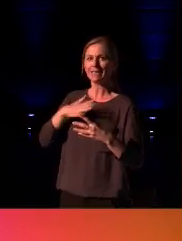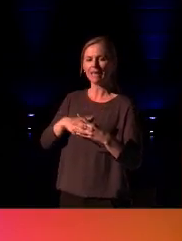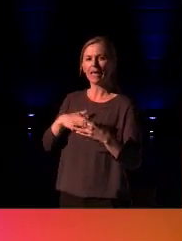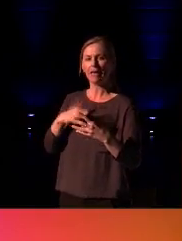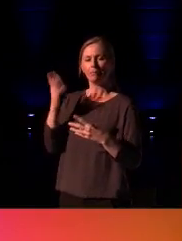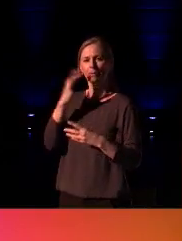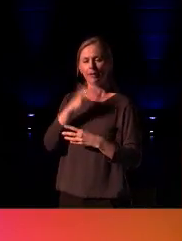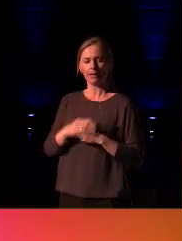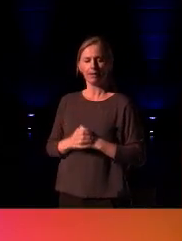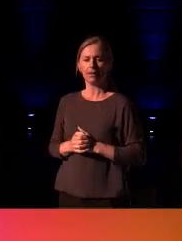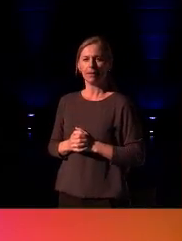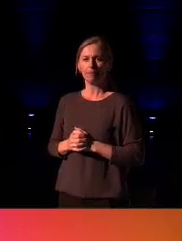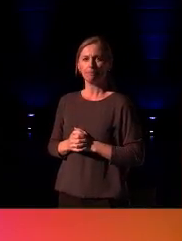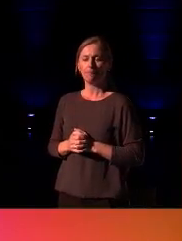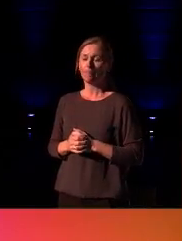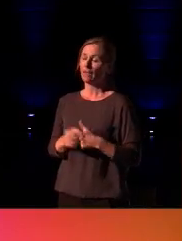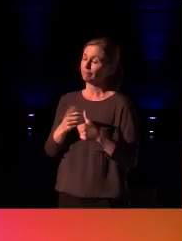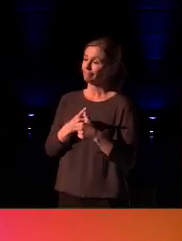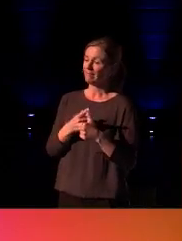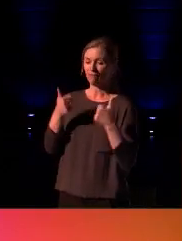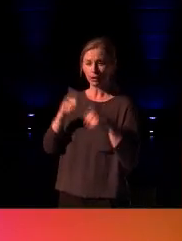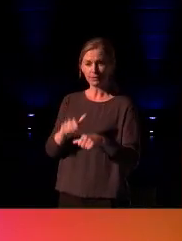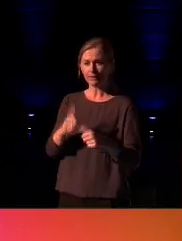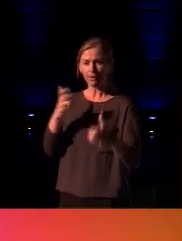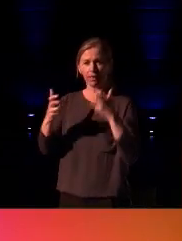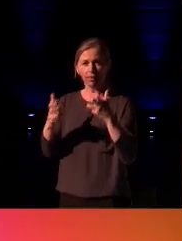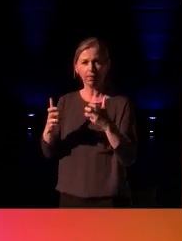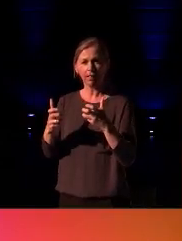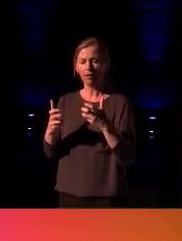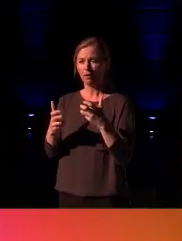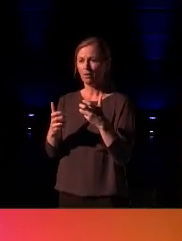gang. Det kan være vanskelig å vite